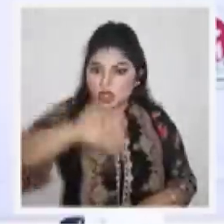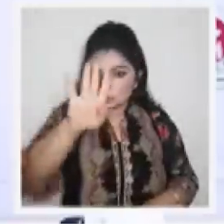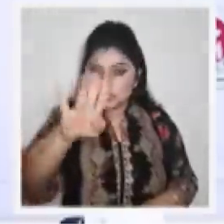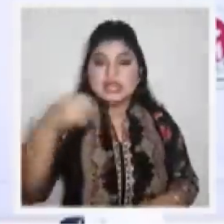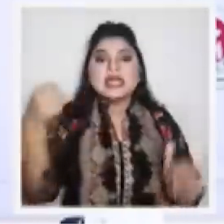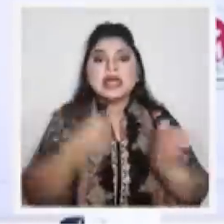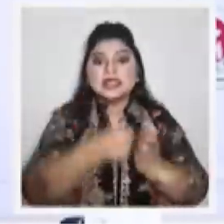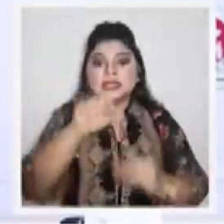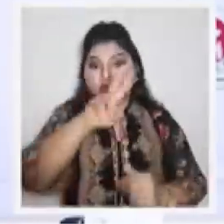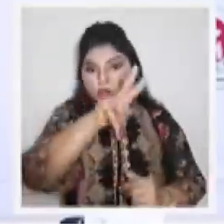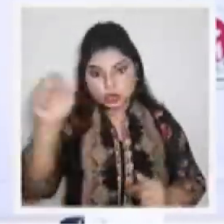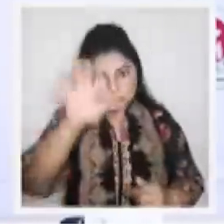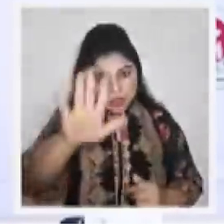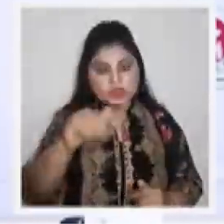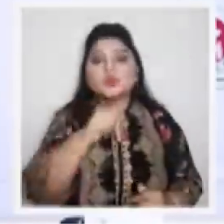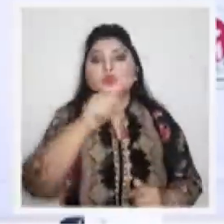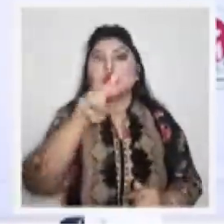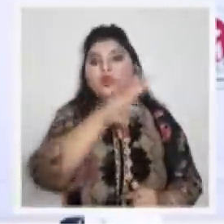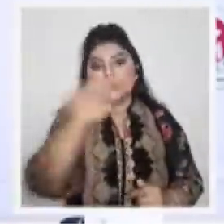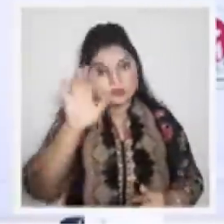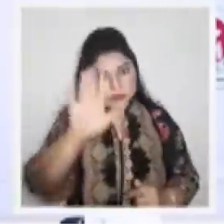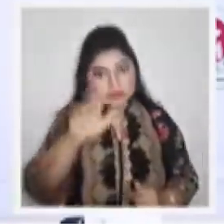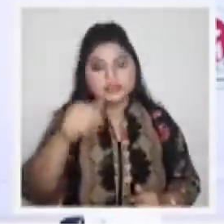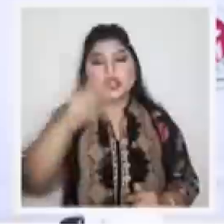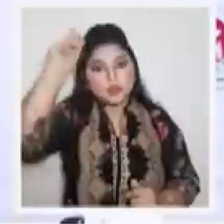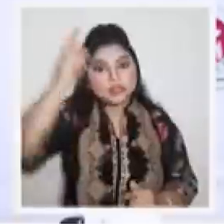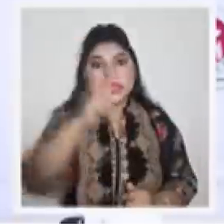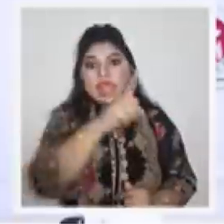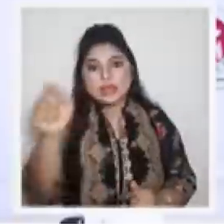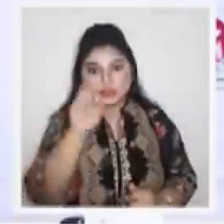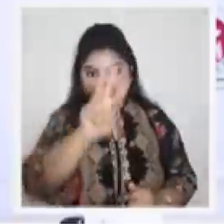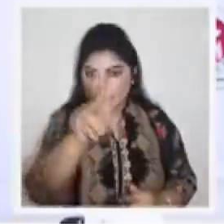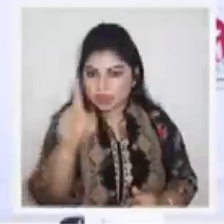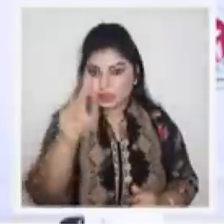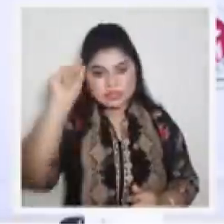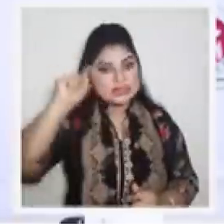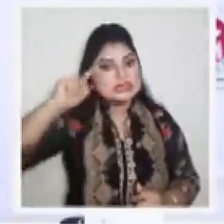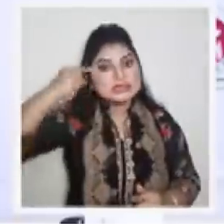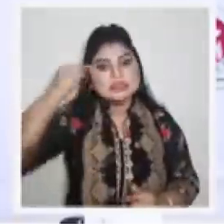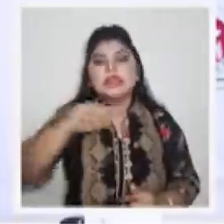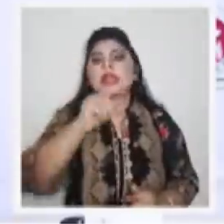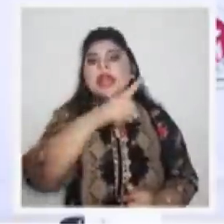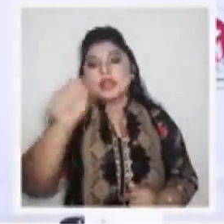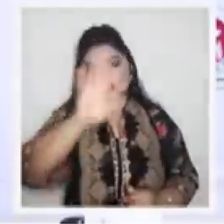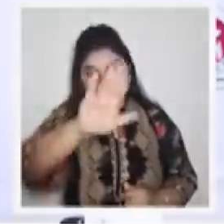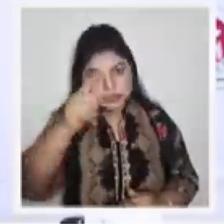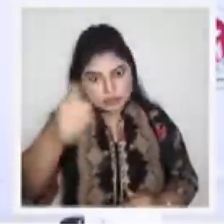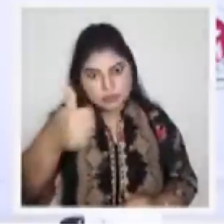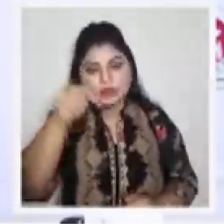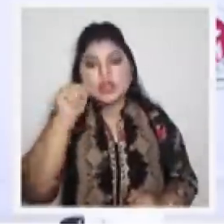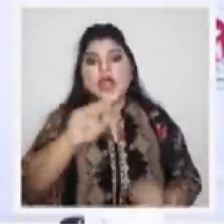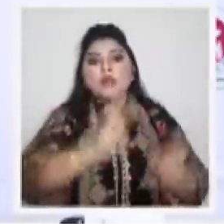বিভাগ 1,597 জন, চট্টগ্রাম 794 জন, রাজশাহী 205 জন, খুলনা 247 জন,